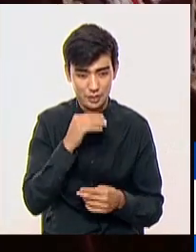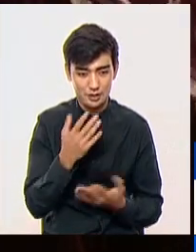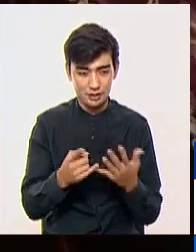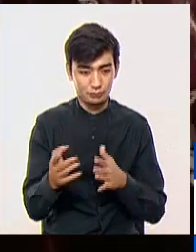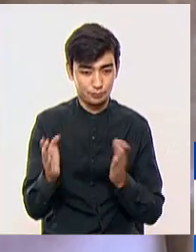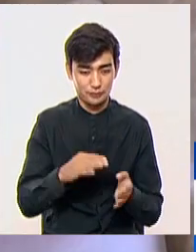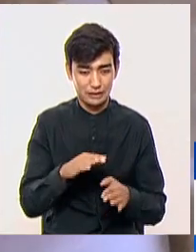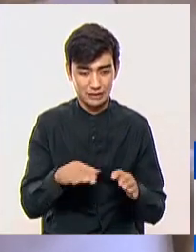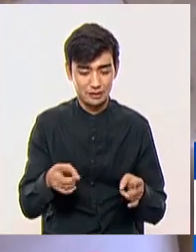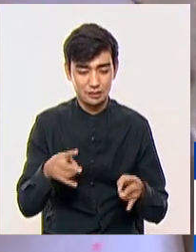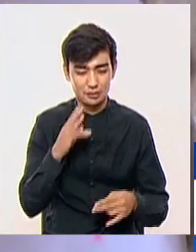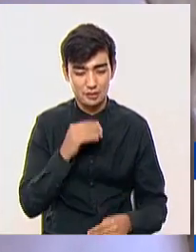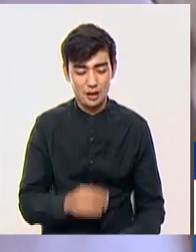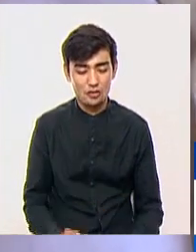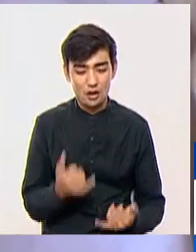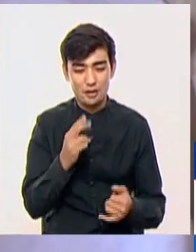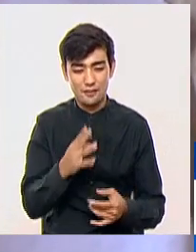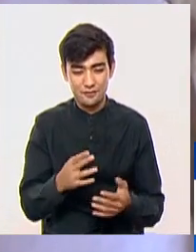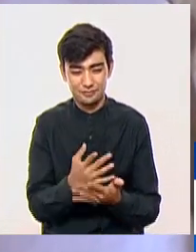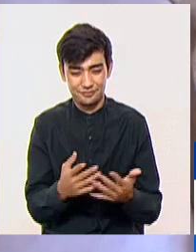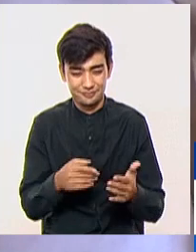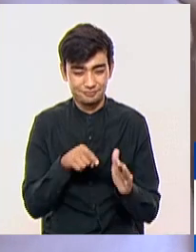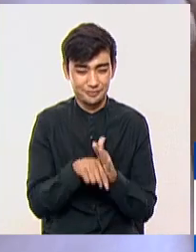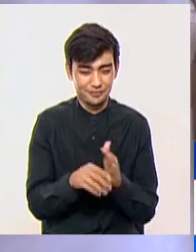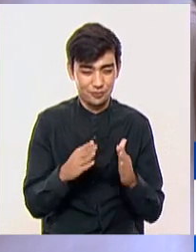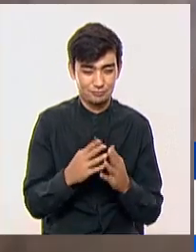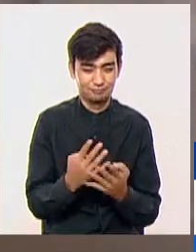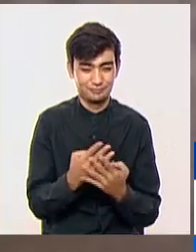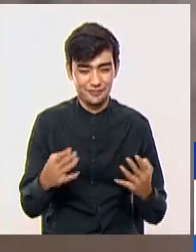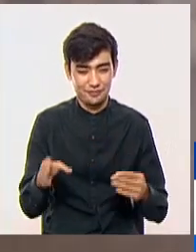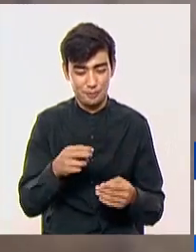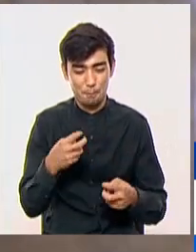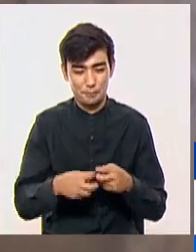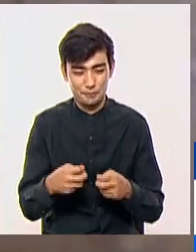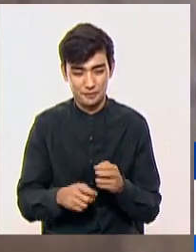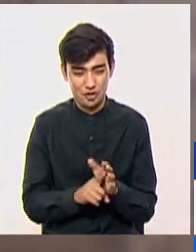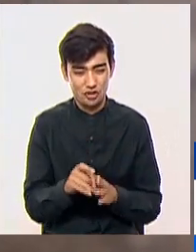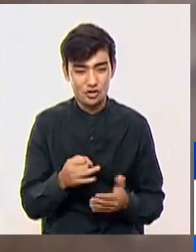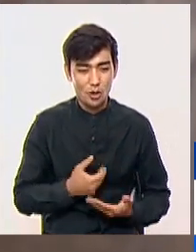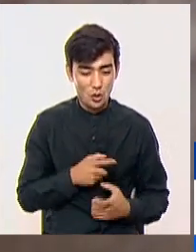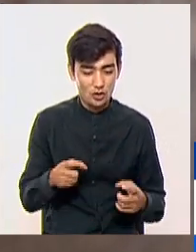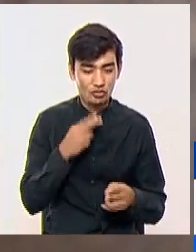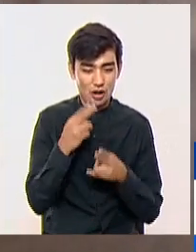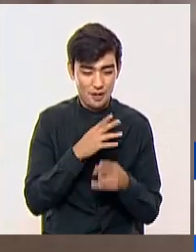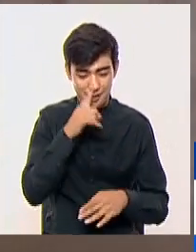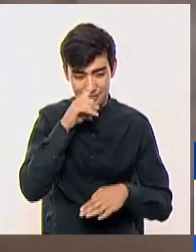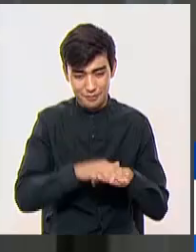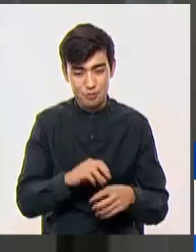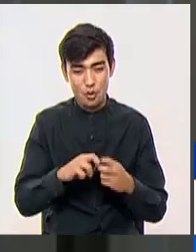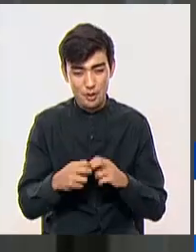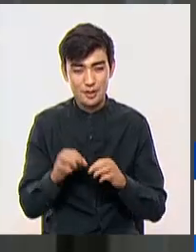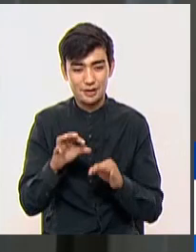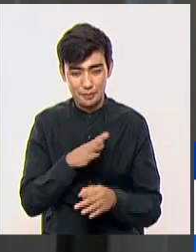опырылып құлайтын. Тіпті қазір көп қабатты үйге кіре беріс қабырғалар да жарыла бастаған. Тұрғындар әу бастан ақ әкімдікке мәселен